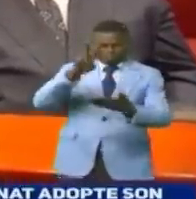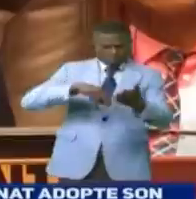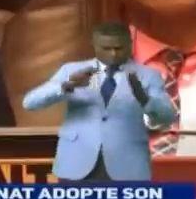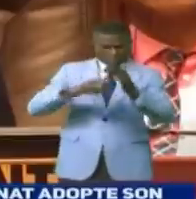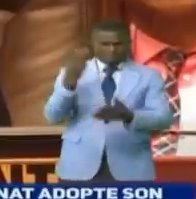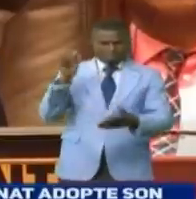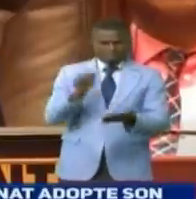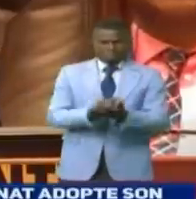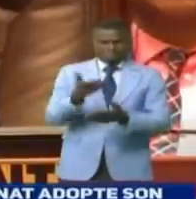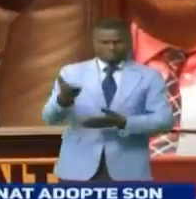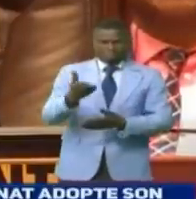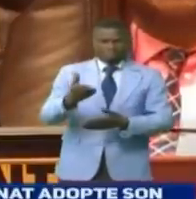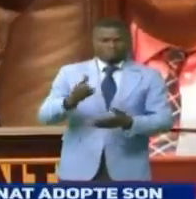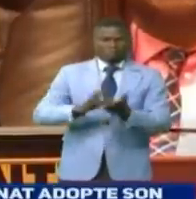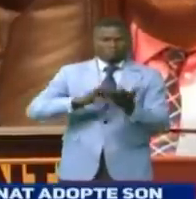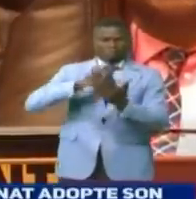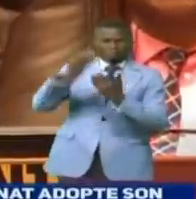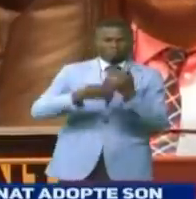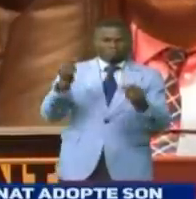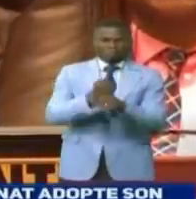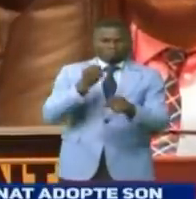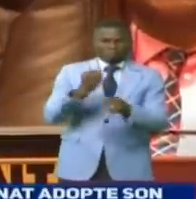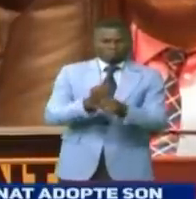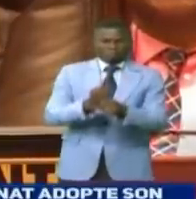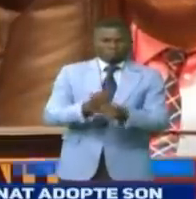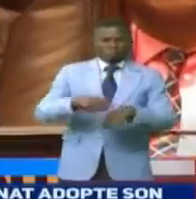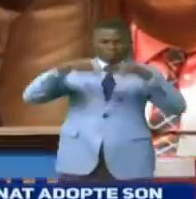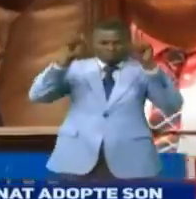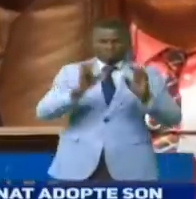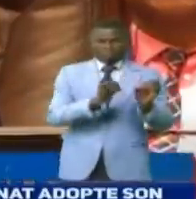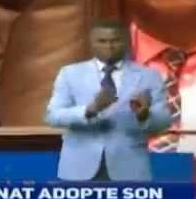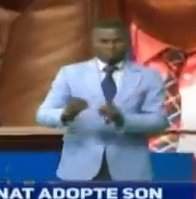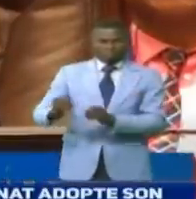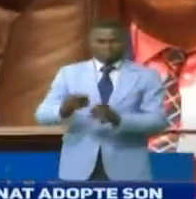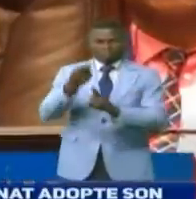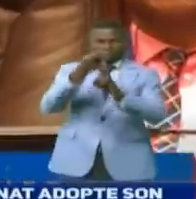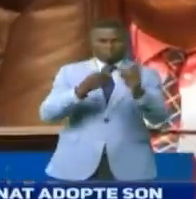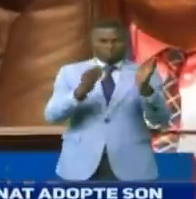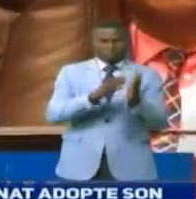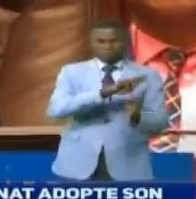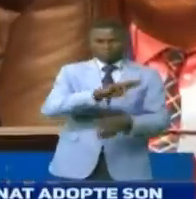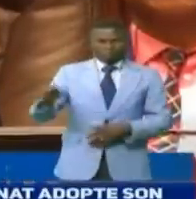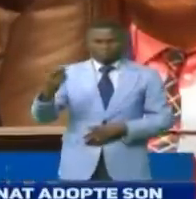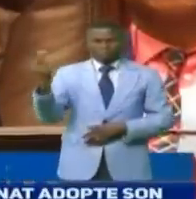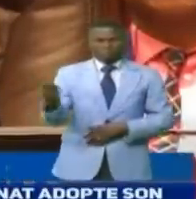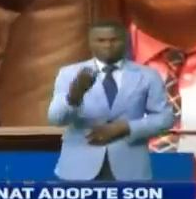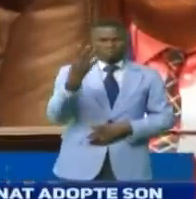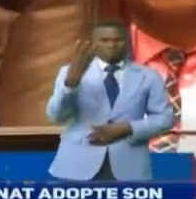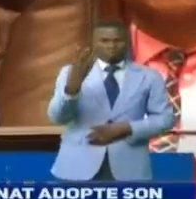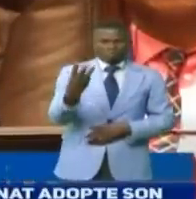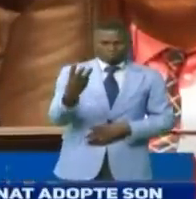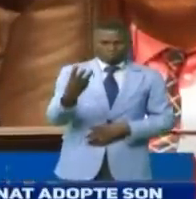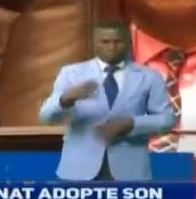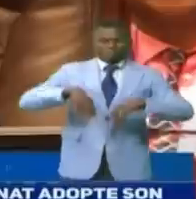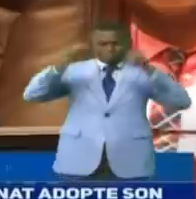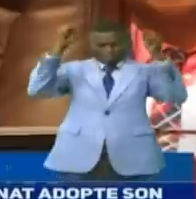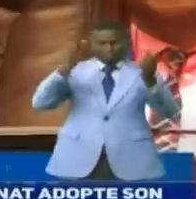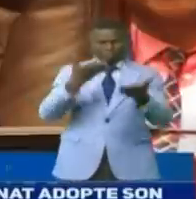lecture. Le calendrier des travaux de la session ordinaire de septembre 2023 est